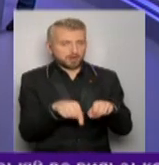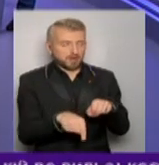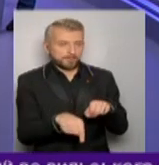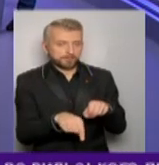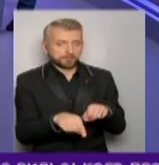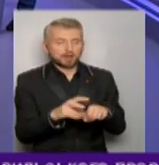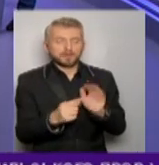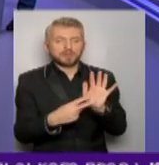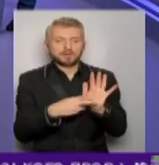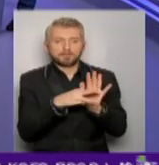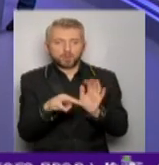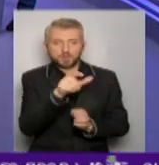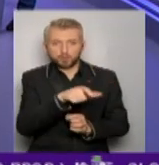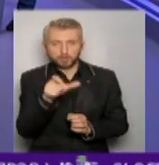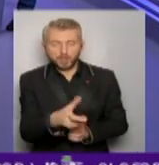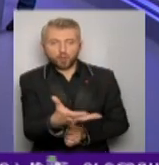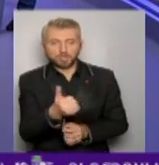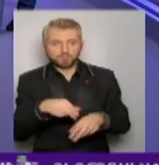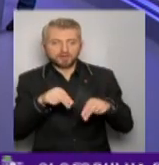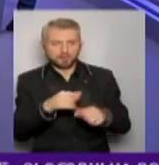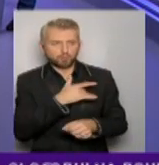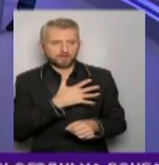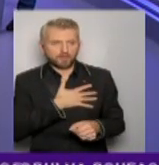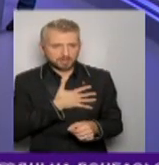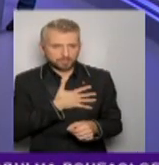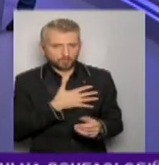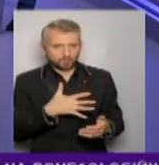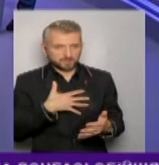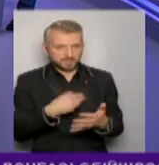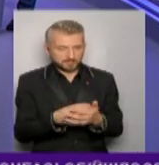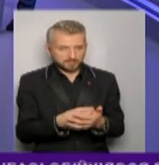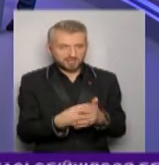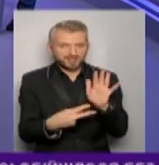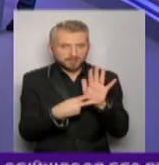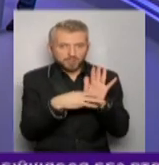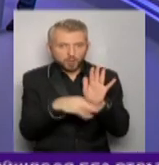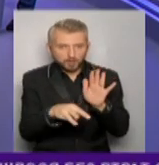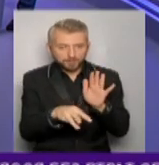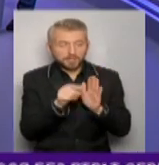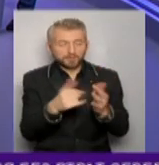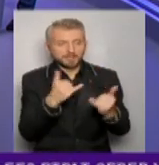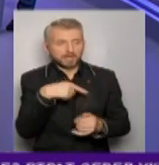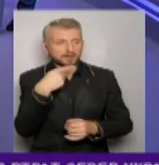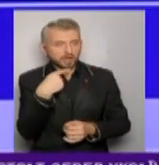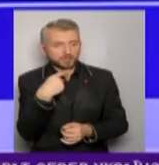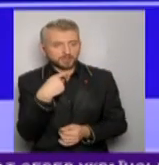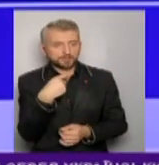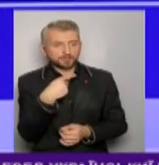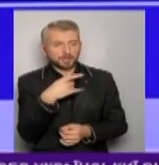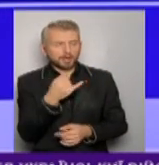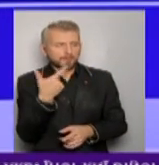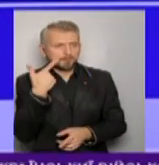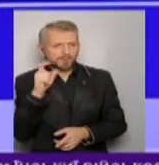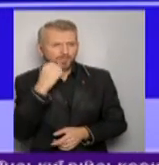На 7 мільйонів людей отримали землю в приватну власність, сільськогосподарську. Ви зараз кажете, і переважно це